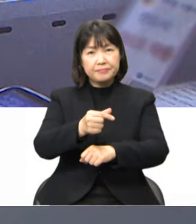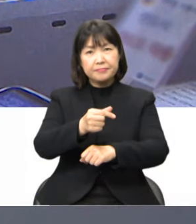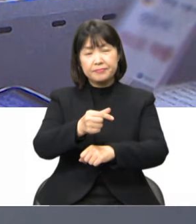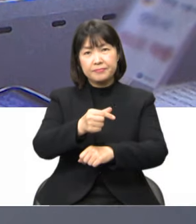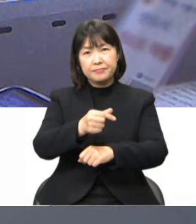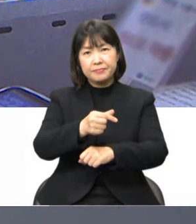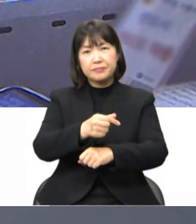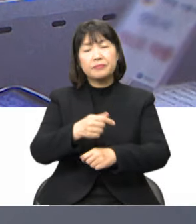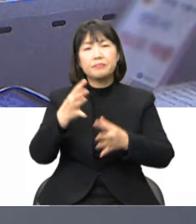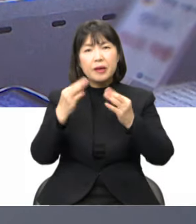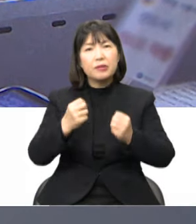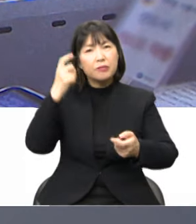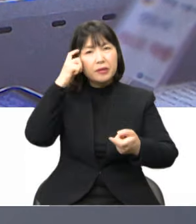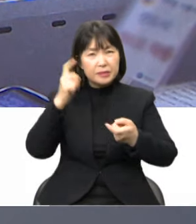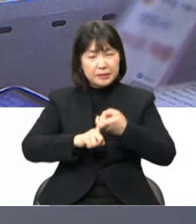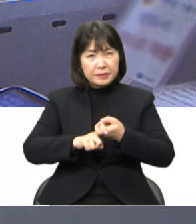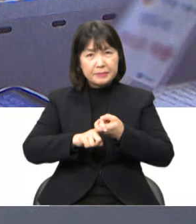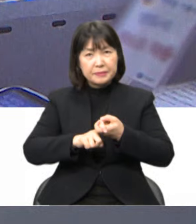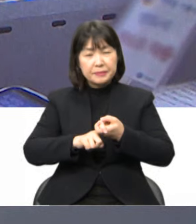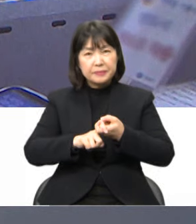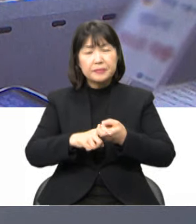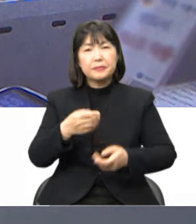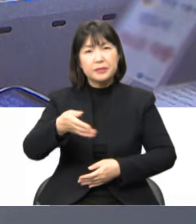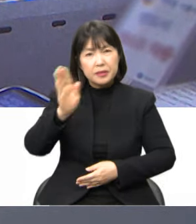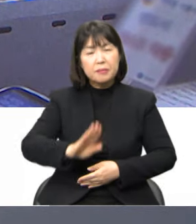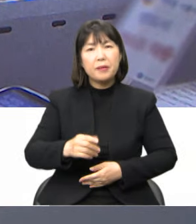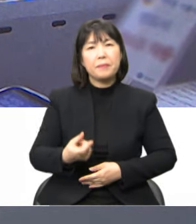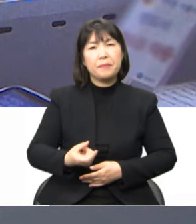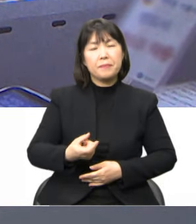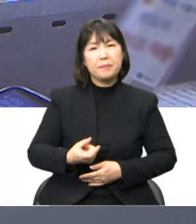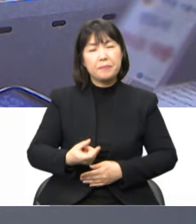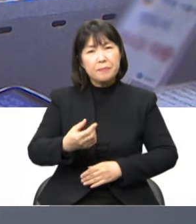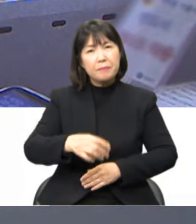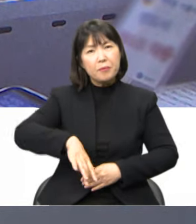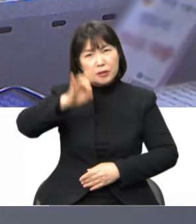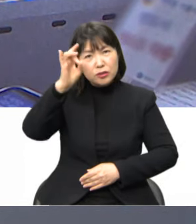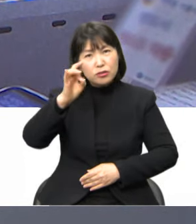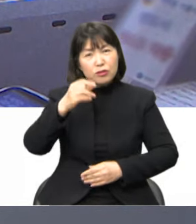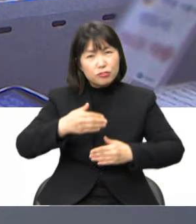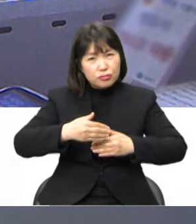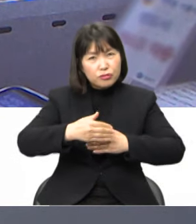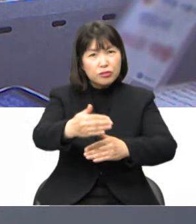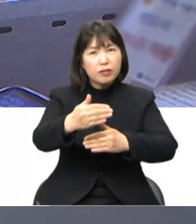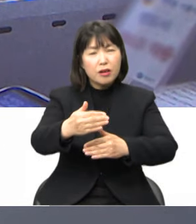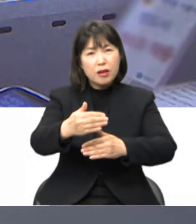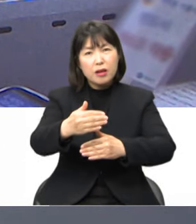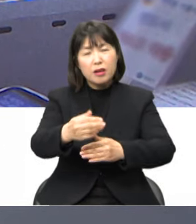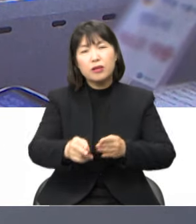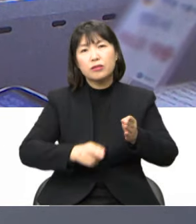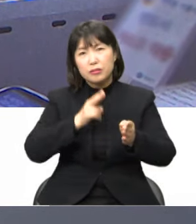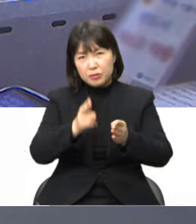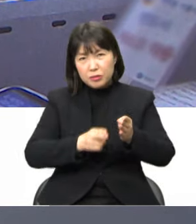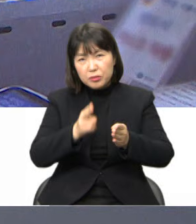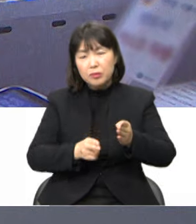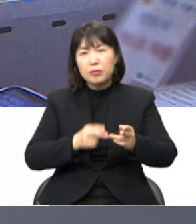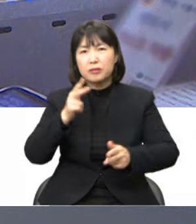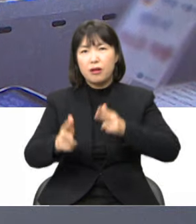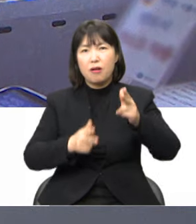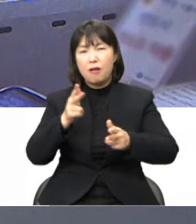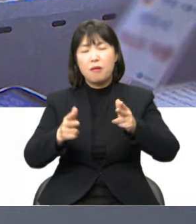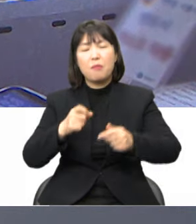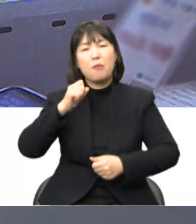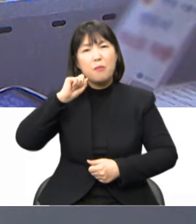많은 관심을 받지만 사실 이보다 먼저 추진한 광역 철도 사업도 난항을 겪고 있습니다 인천